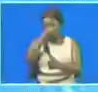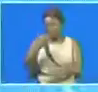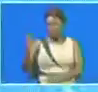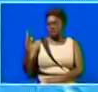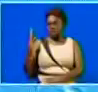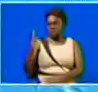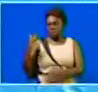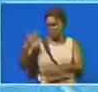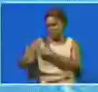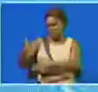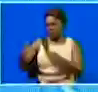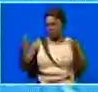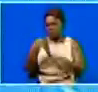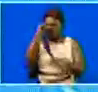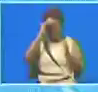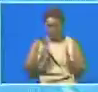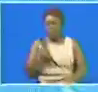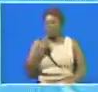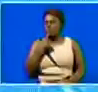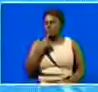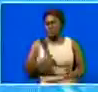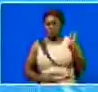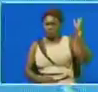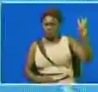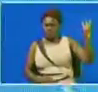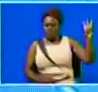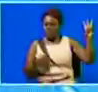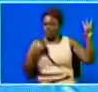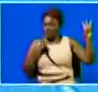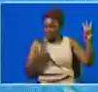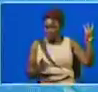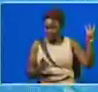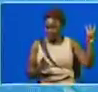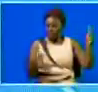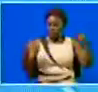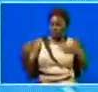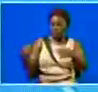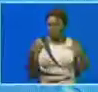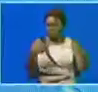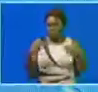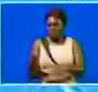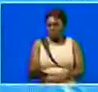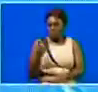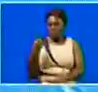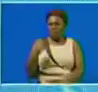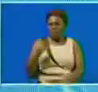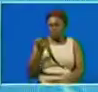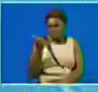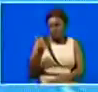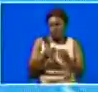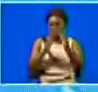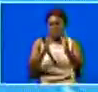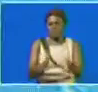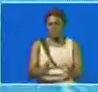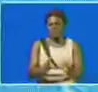ambazo zinapakana. Gavana wa Pokot Magharibi John Lonyangapuo amesema kwamba mzozo huo unachochewa na viongozi wachache. Mwanahabari